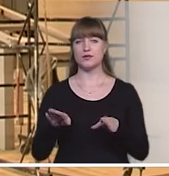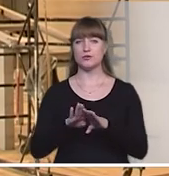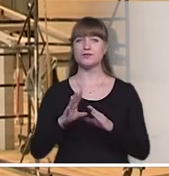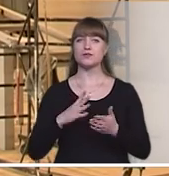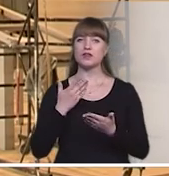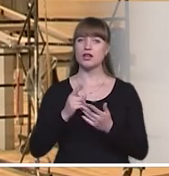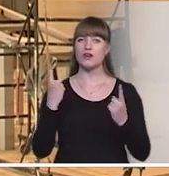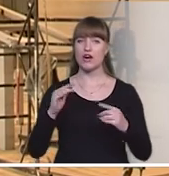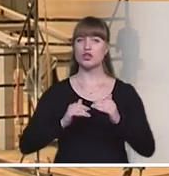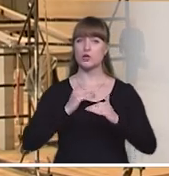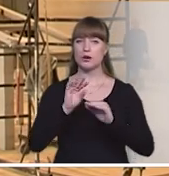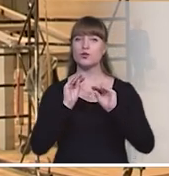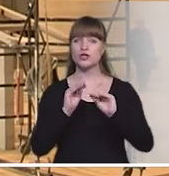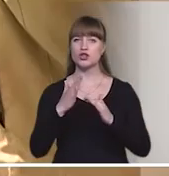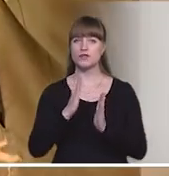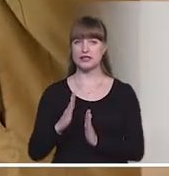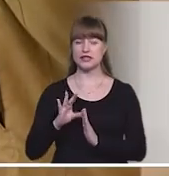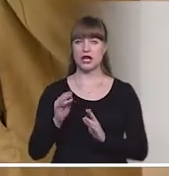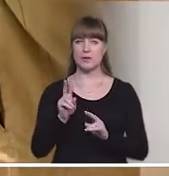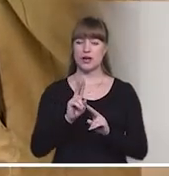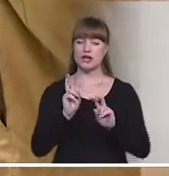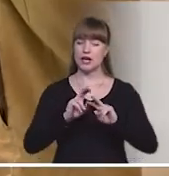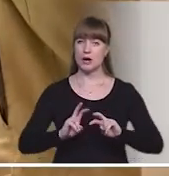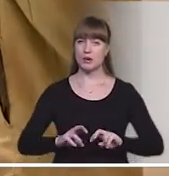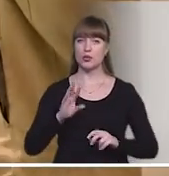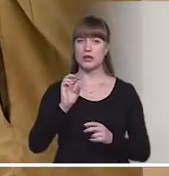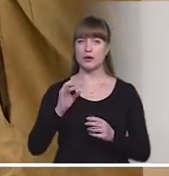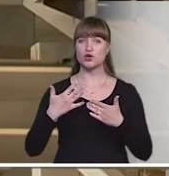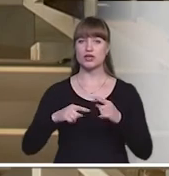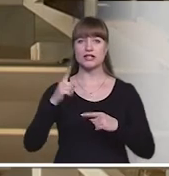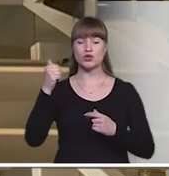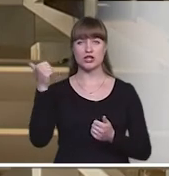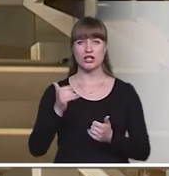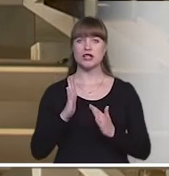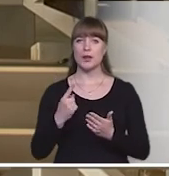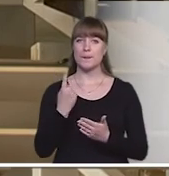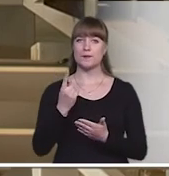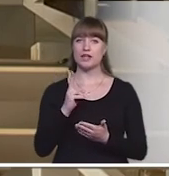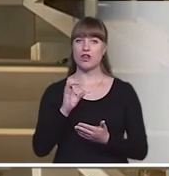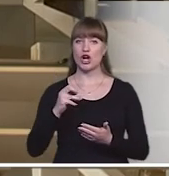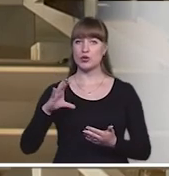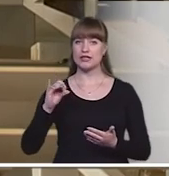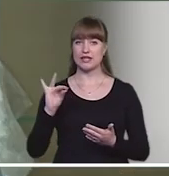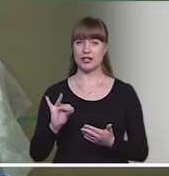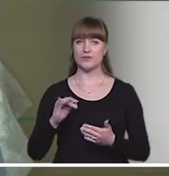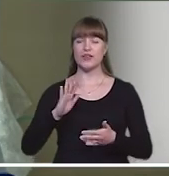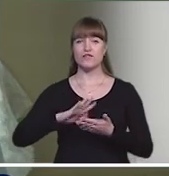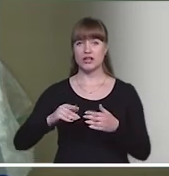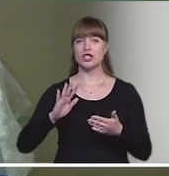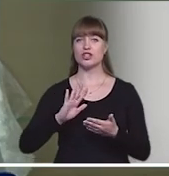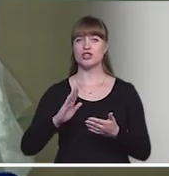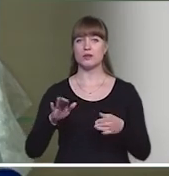Приступают к важному этапу – устройству системы обработки багажа. Уже на следующей неделе поступят первые карусели. Дальнейшими,